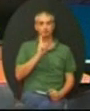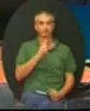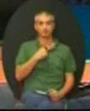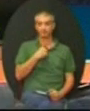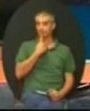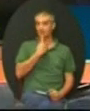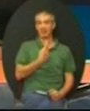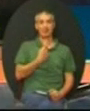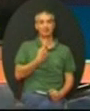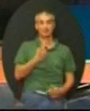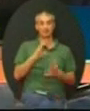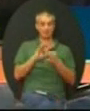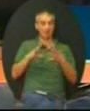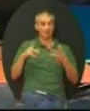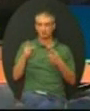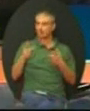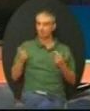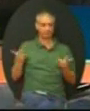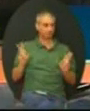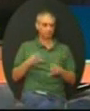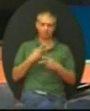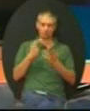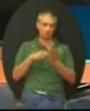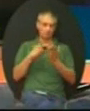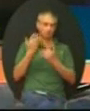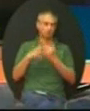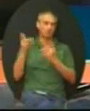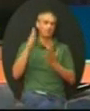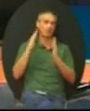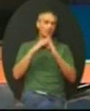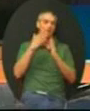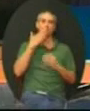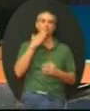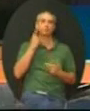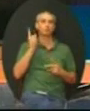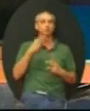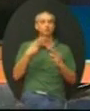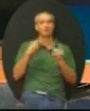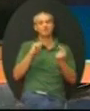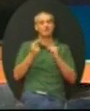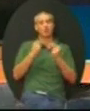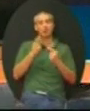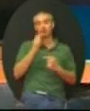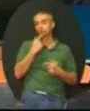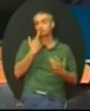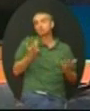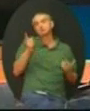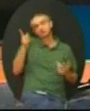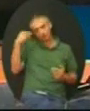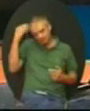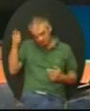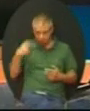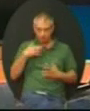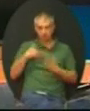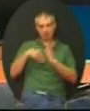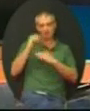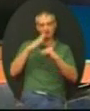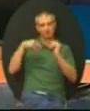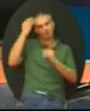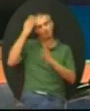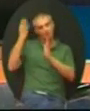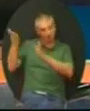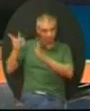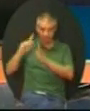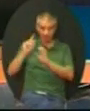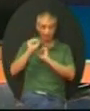להגיד שננתק אותם זה לא ריאלי, הם בסופו של דבר בירושלים. יש ויכוח עקרוני שאנשים יגידו, שמע, זה פלסטין, אני רוצה לבנות את פלסטין,